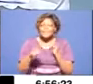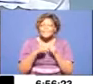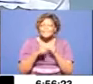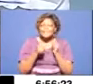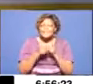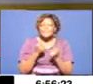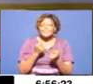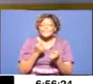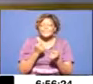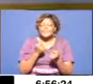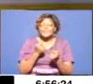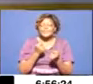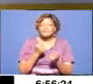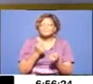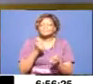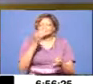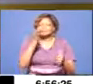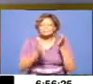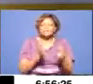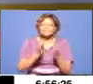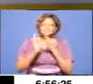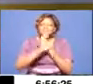nchini.